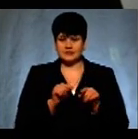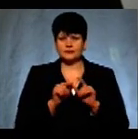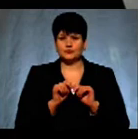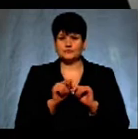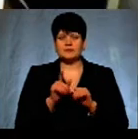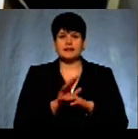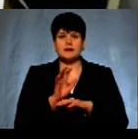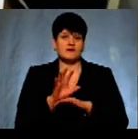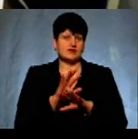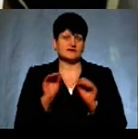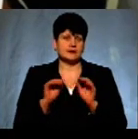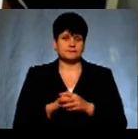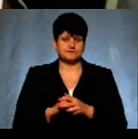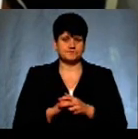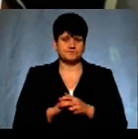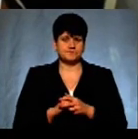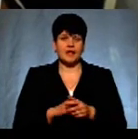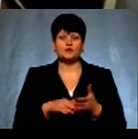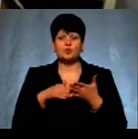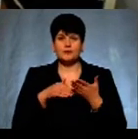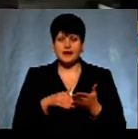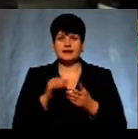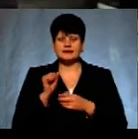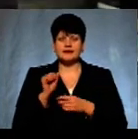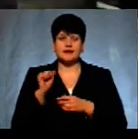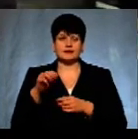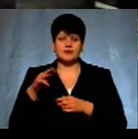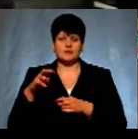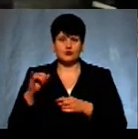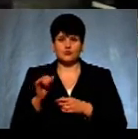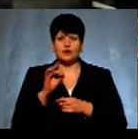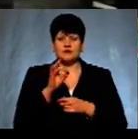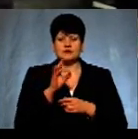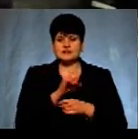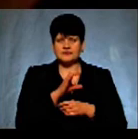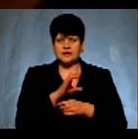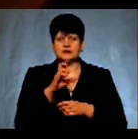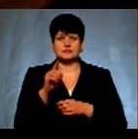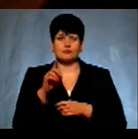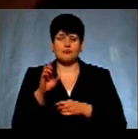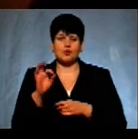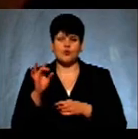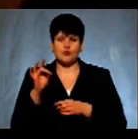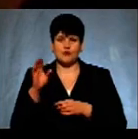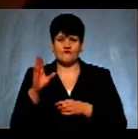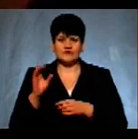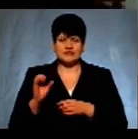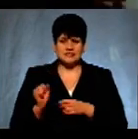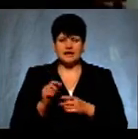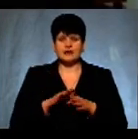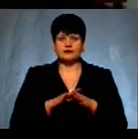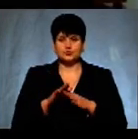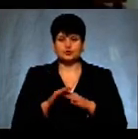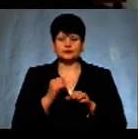туди направляють і все. Допомагає Анастасія Таманюк знайти робоче місце Світлана Зборовська, фахівець обласного центру зайнятості, яка виконує